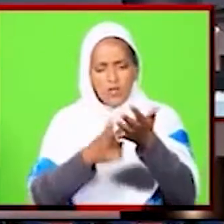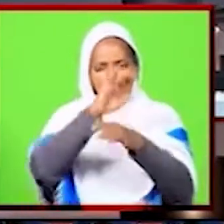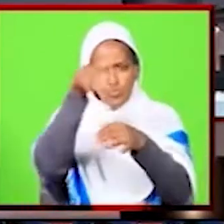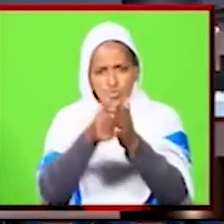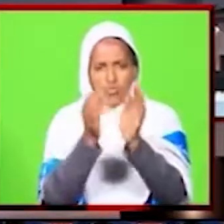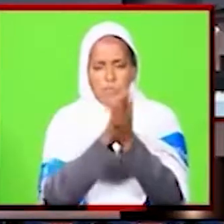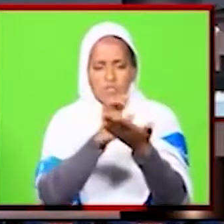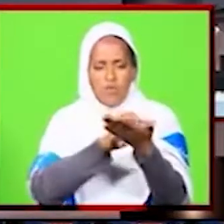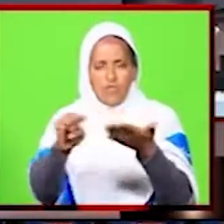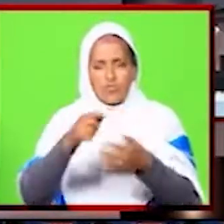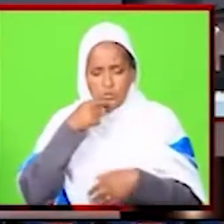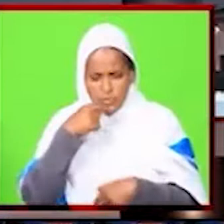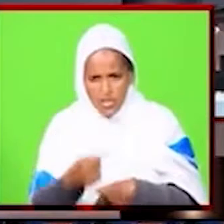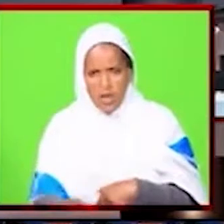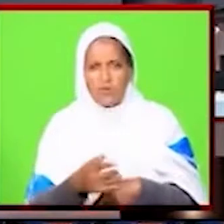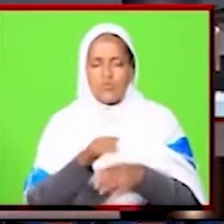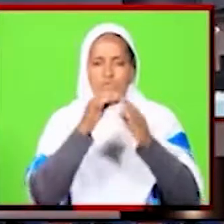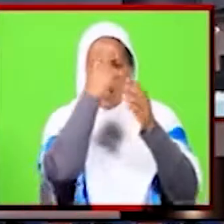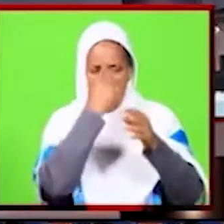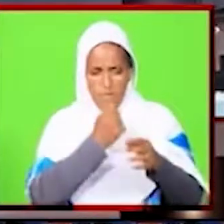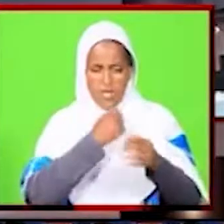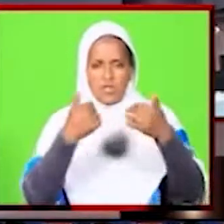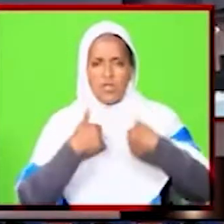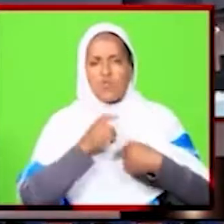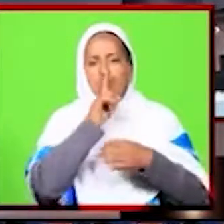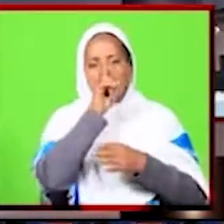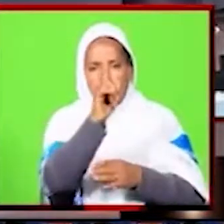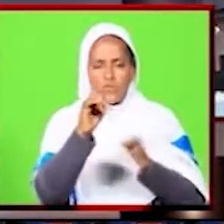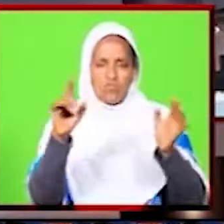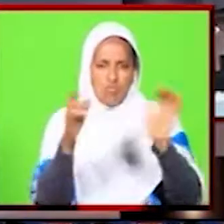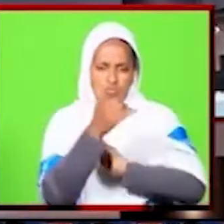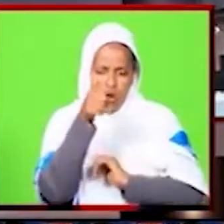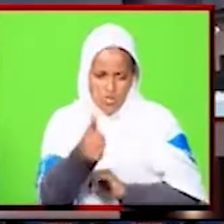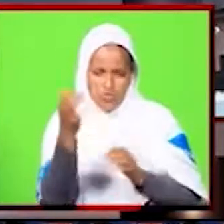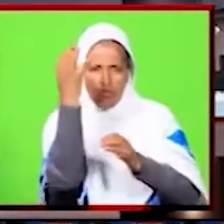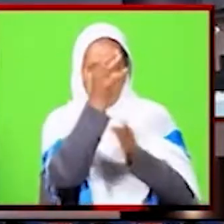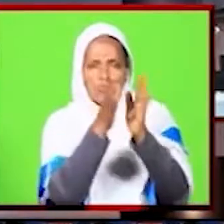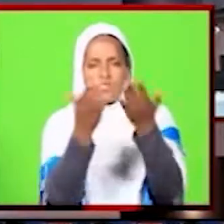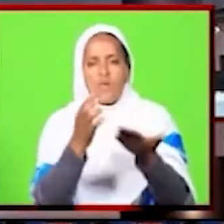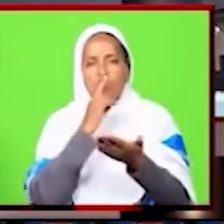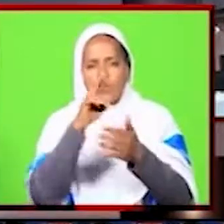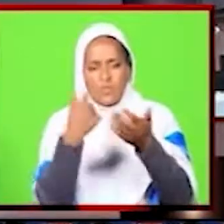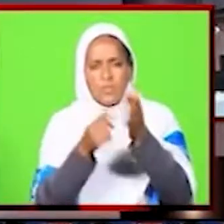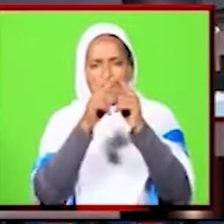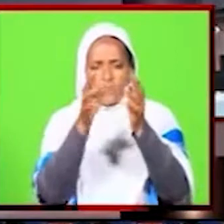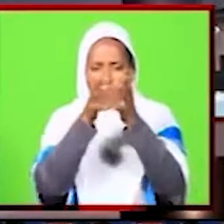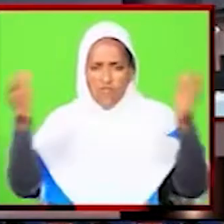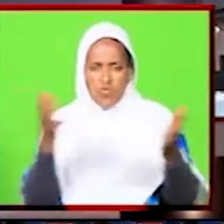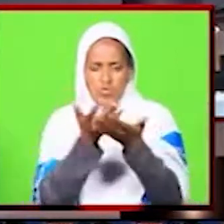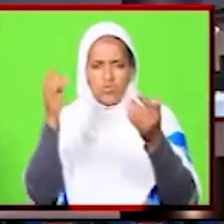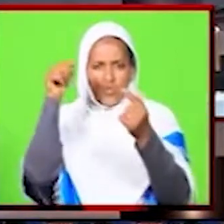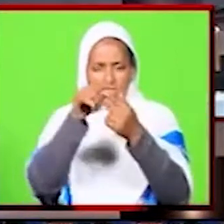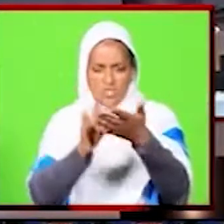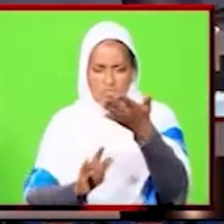ተፈጽመዋል። እነዚህ ሁሉ መጽሐፍ ቅዱስ የሚናገረው ተአማኒነት ያለው እውነት መሆኑን ራሳቸው የሚመሰክሩ መጽሐፍት ናቸው። ይህ በጣም